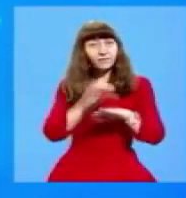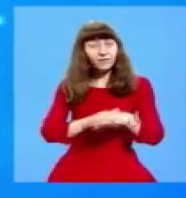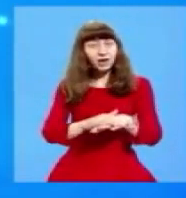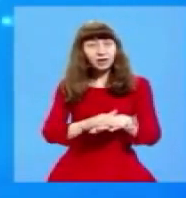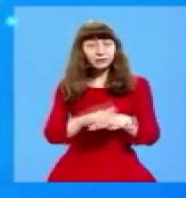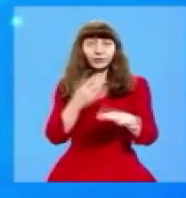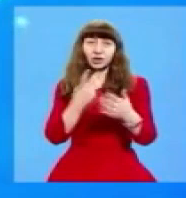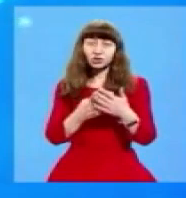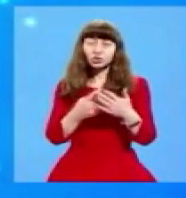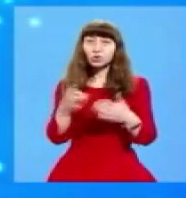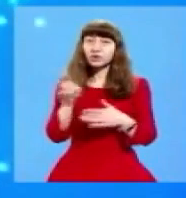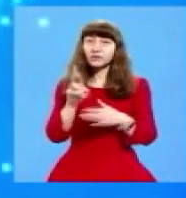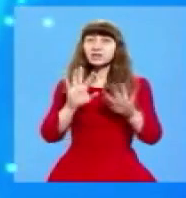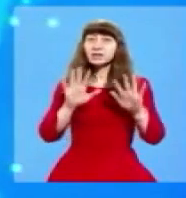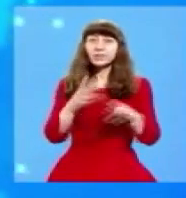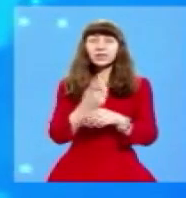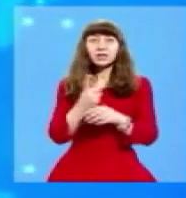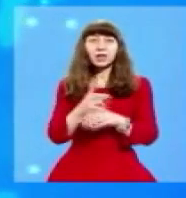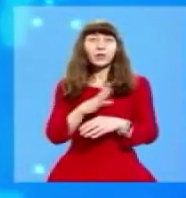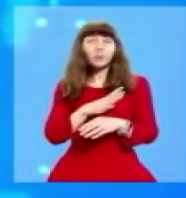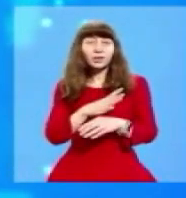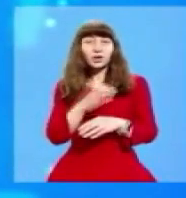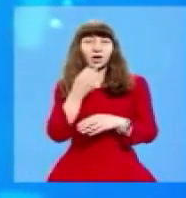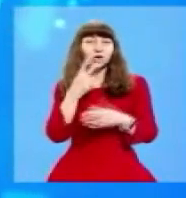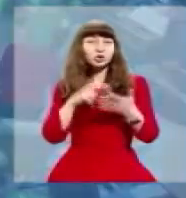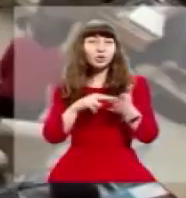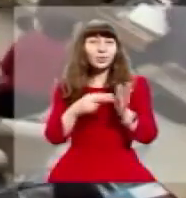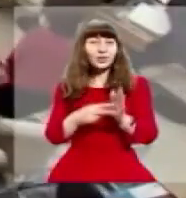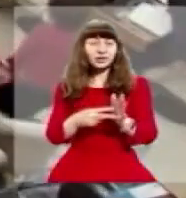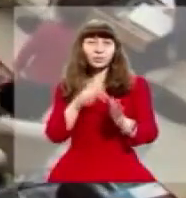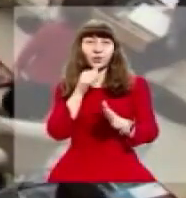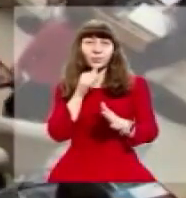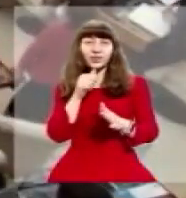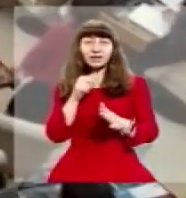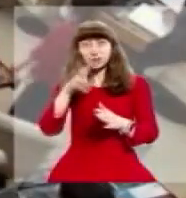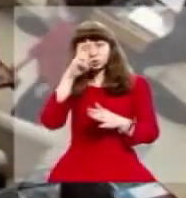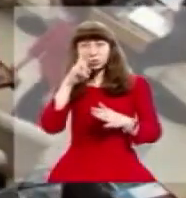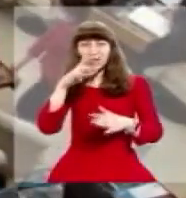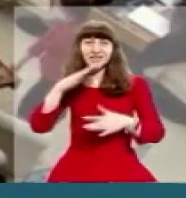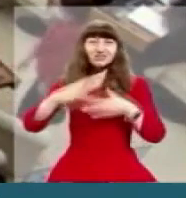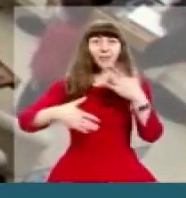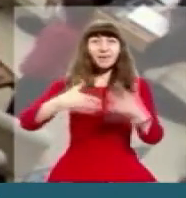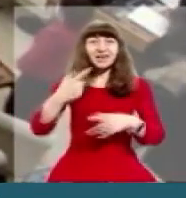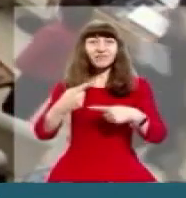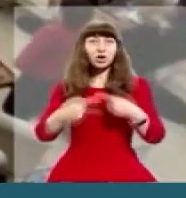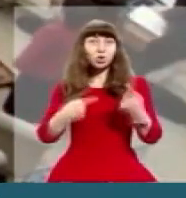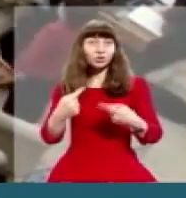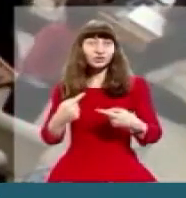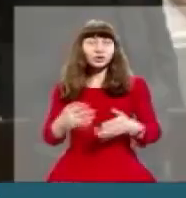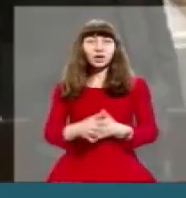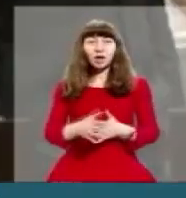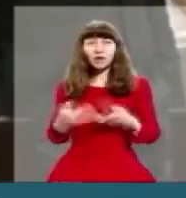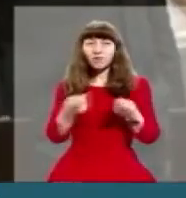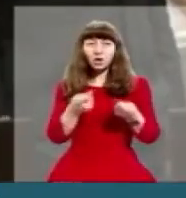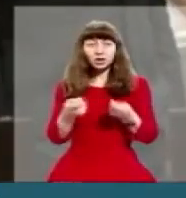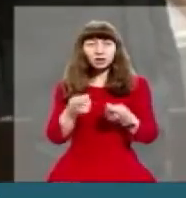наглядно доказывающие, что январские события были хорошо спланированной попыткой государственного переворота, а его организаторы